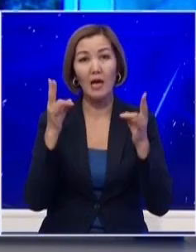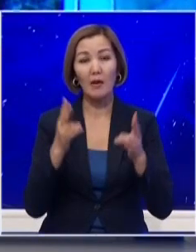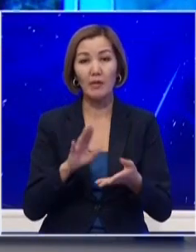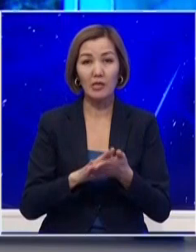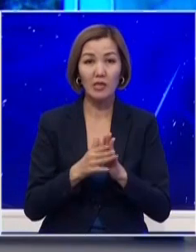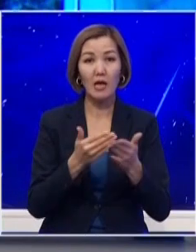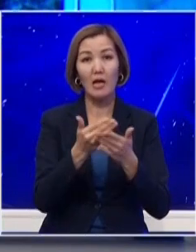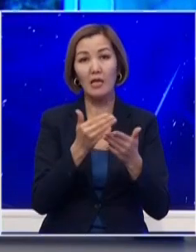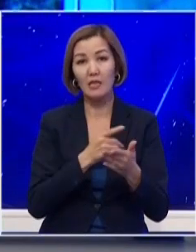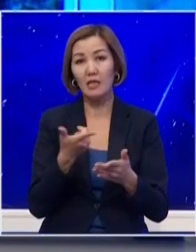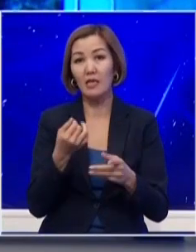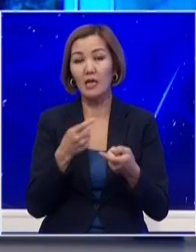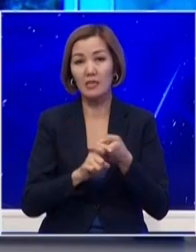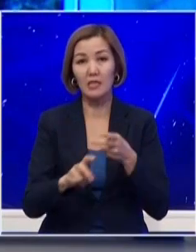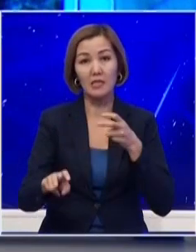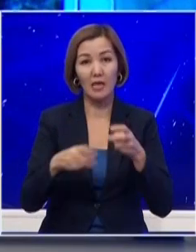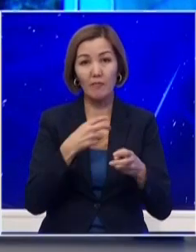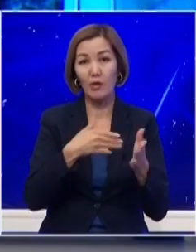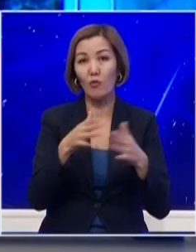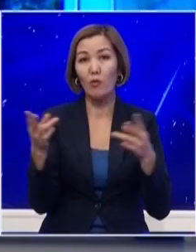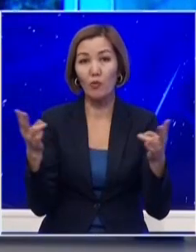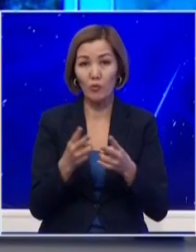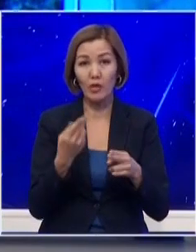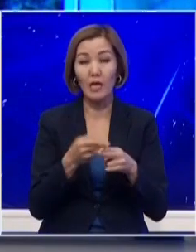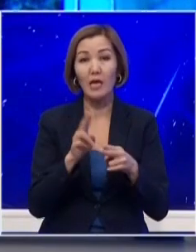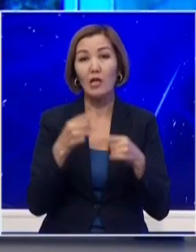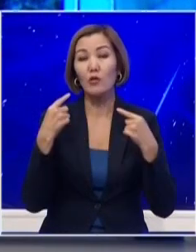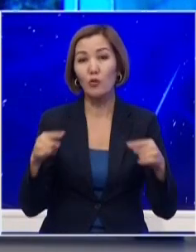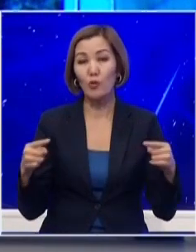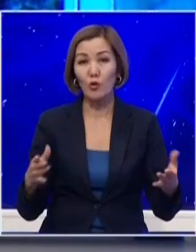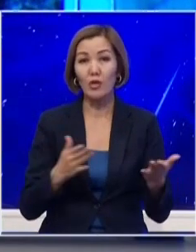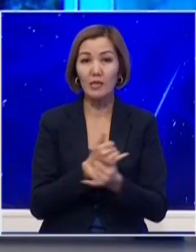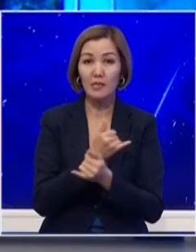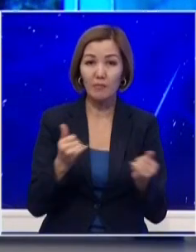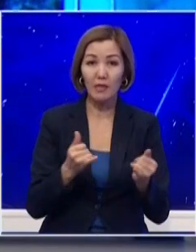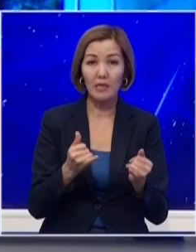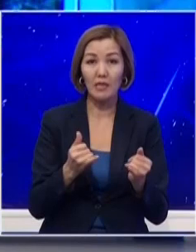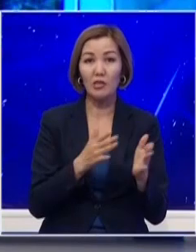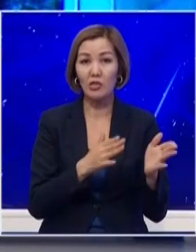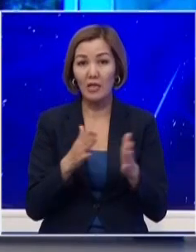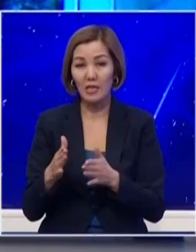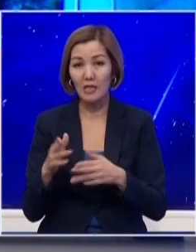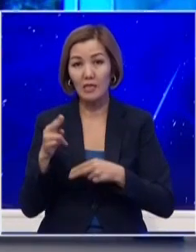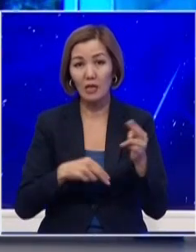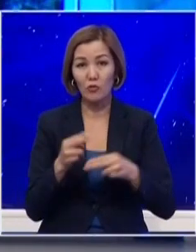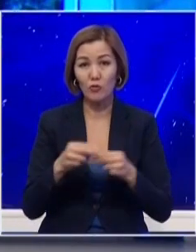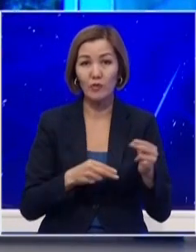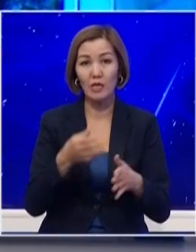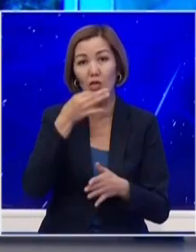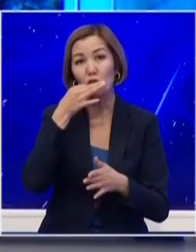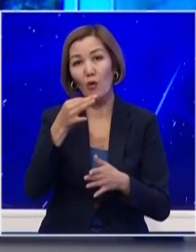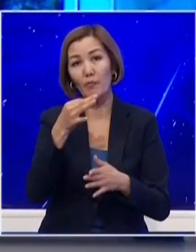үшін газ құбырының зақымдануынан аулақ болу керек. Яғни түрлі коммуникацияларды, инженерлік желілерді салу жұмыстары